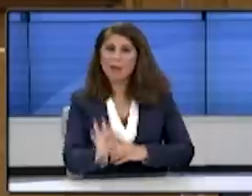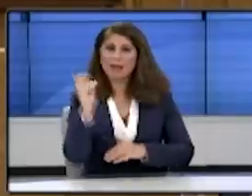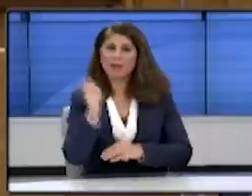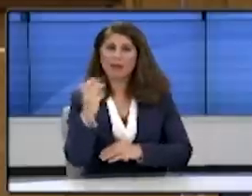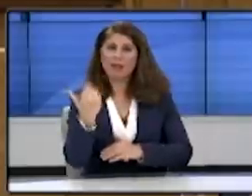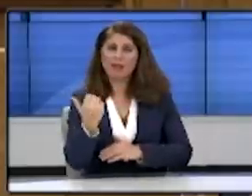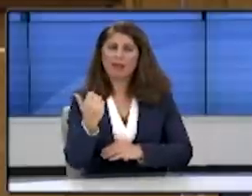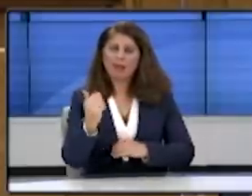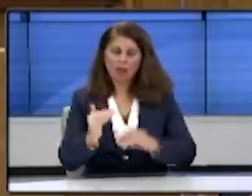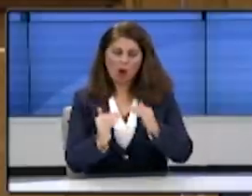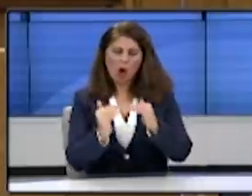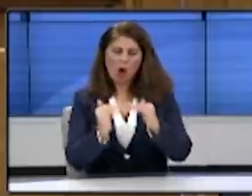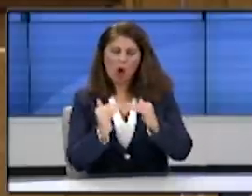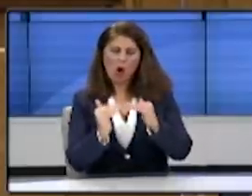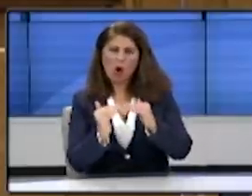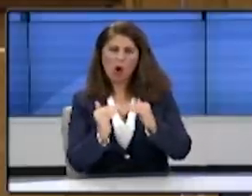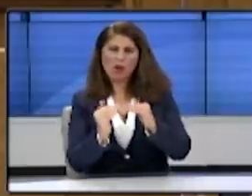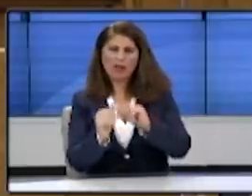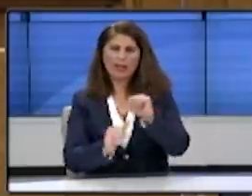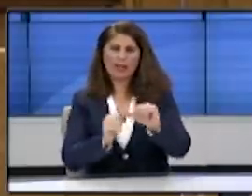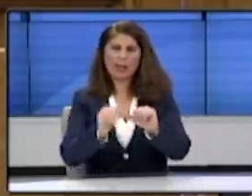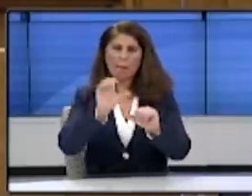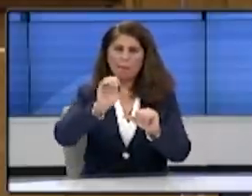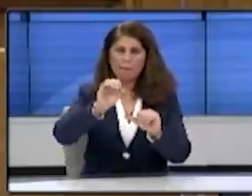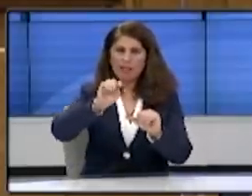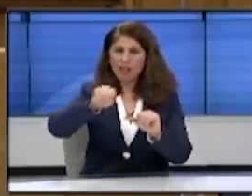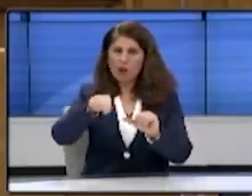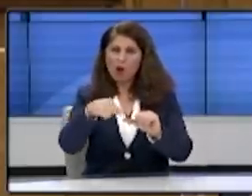θα παρουσιάσει μια οριακή μεταβολή μόλις κατά